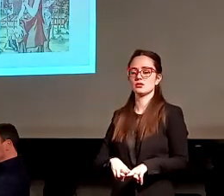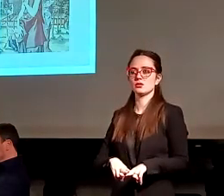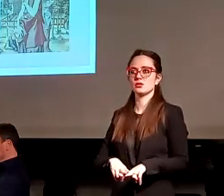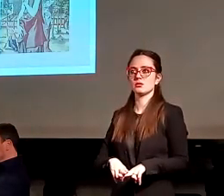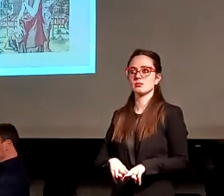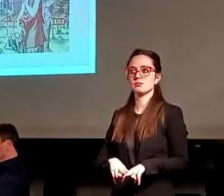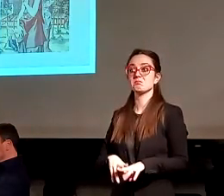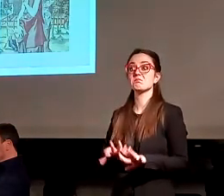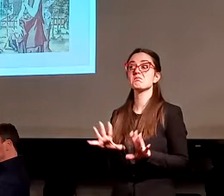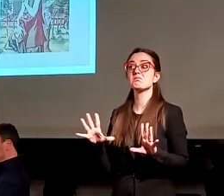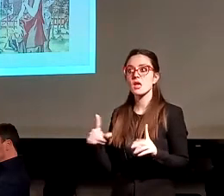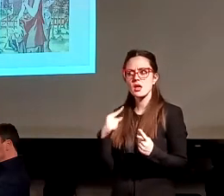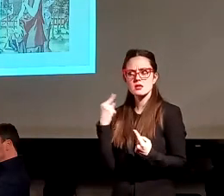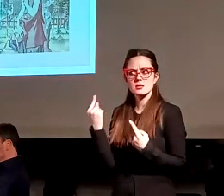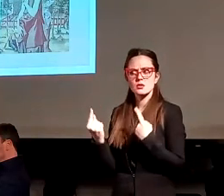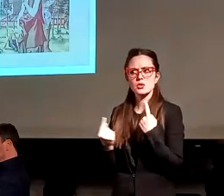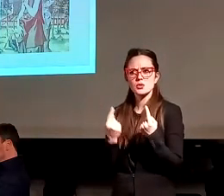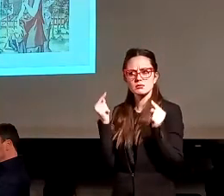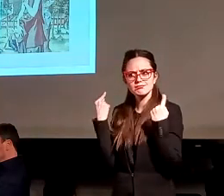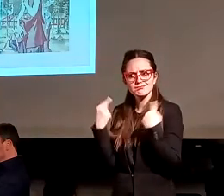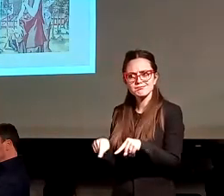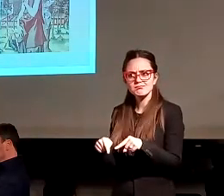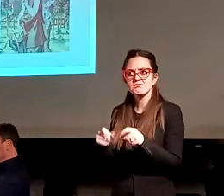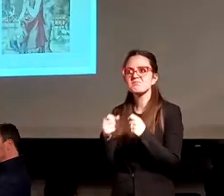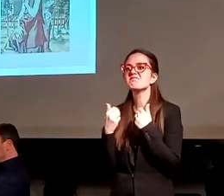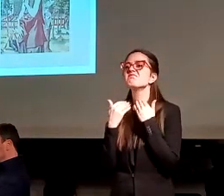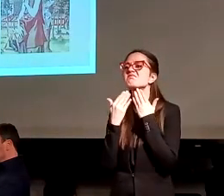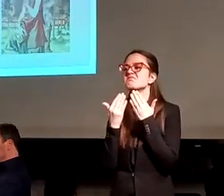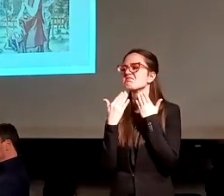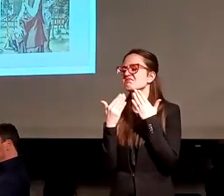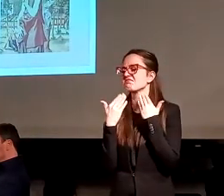il fatto lui interessò appena